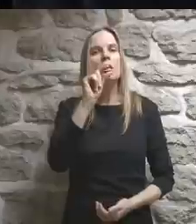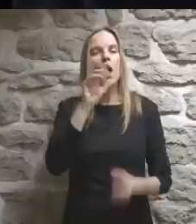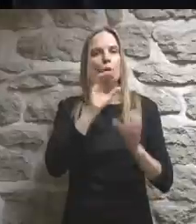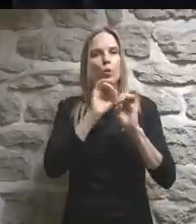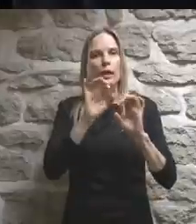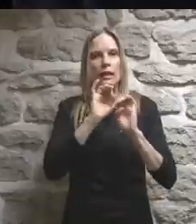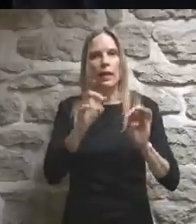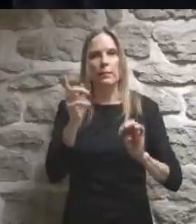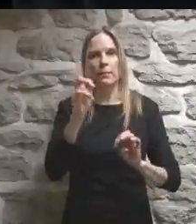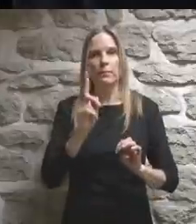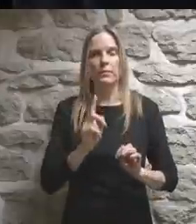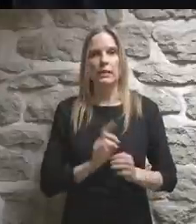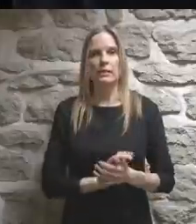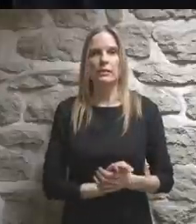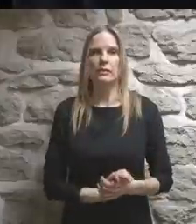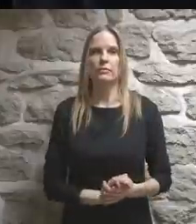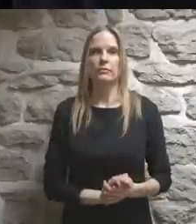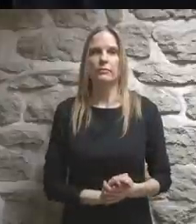et